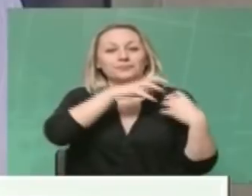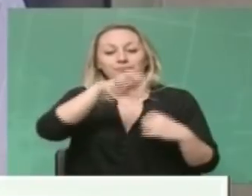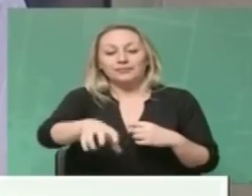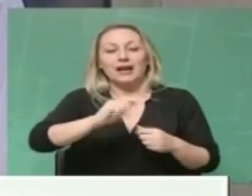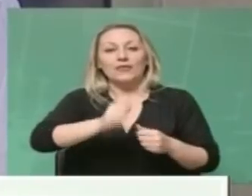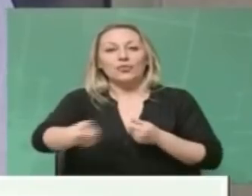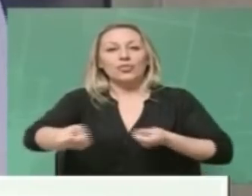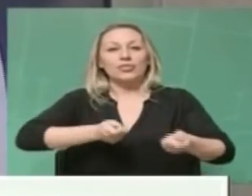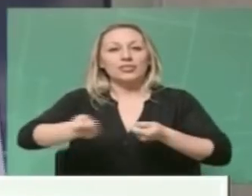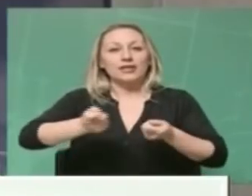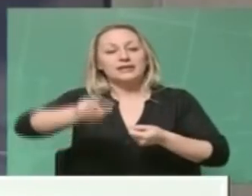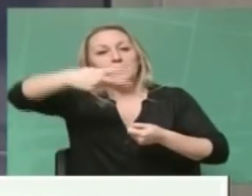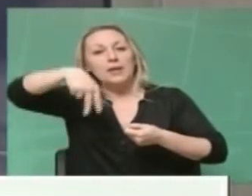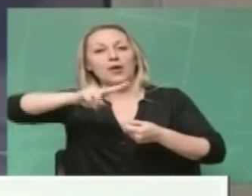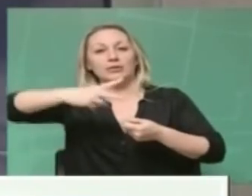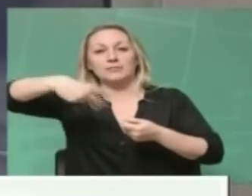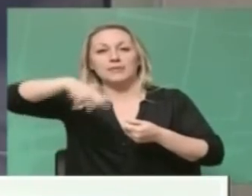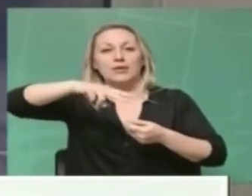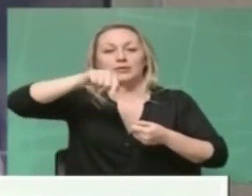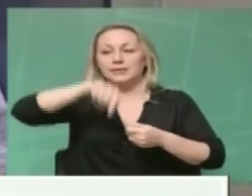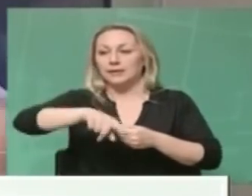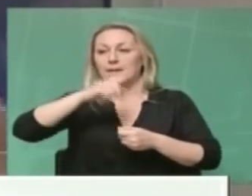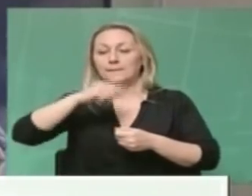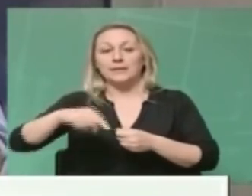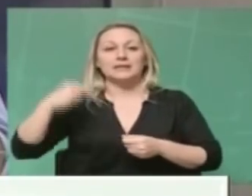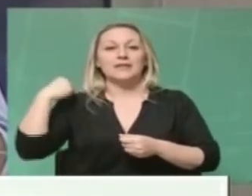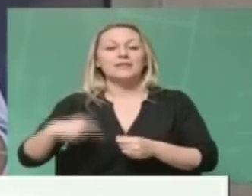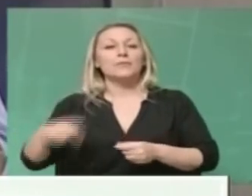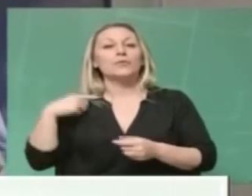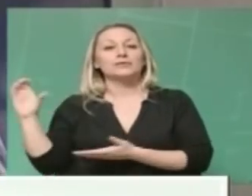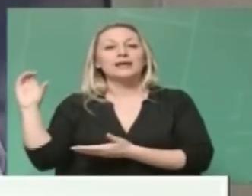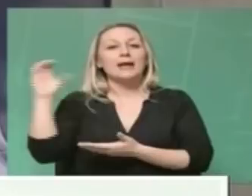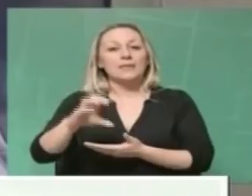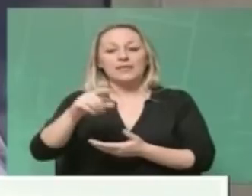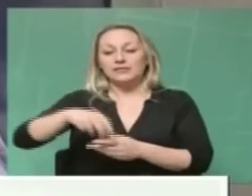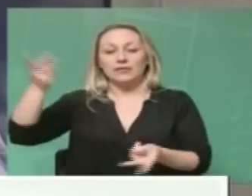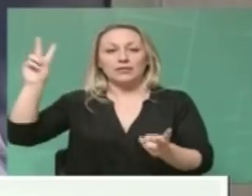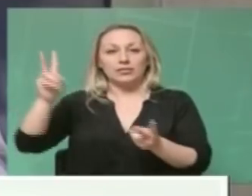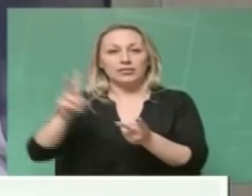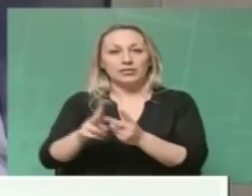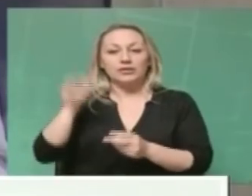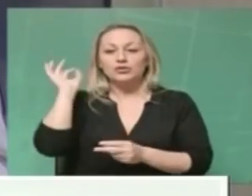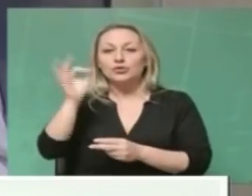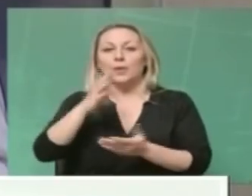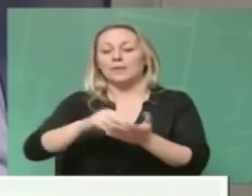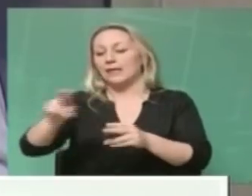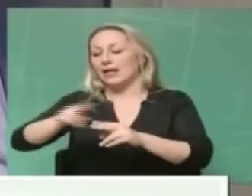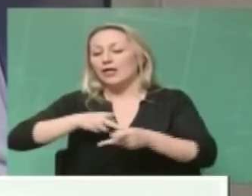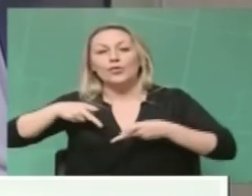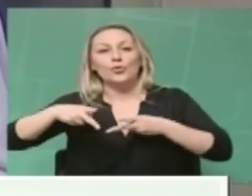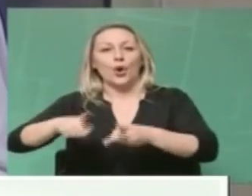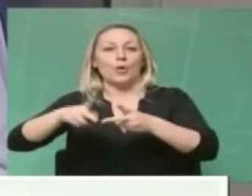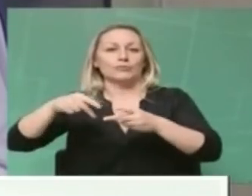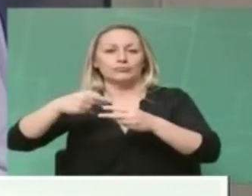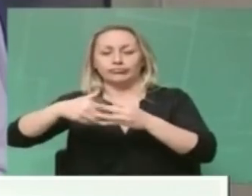μειωμένες επιχορηγήσεις από το πρόγραμμα δημόσιων επενδύσεων με αρνητικές συνέπειες για τη συντήρηση και κατασκευή υποδομών. Ναι, μεν φιλόδημος,